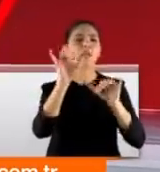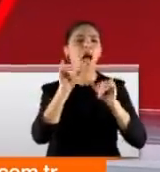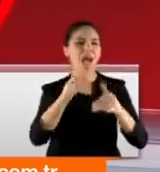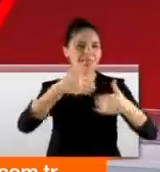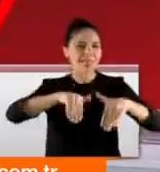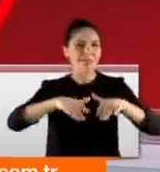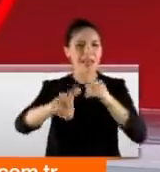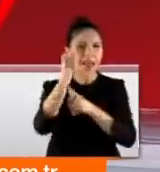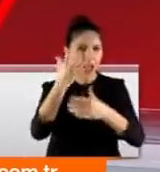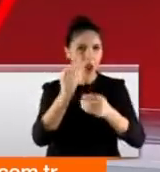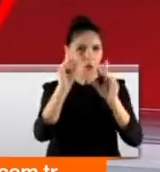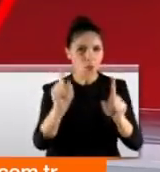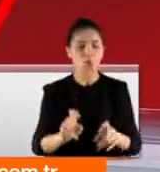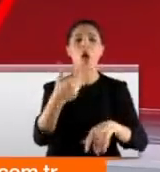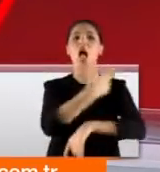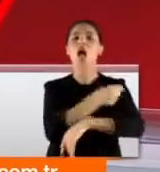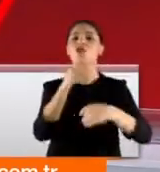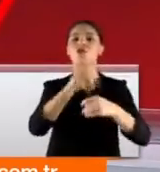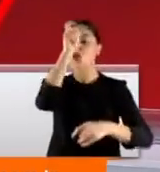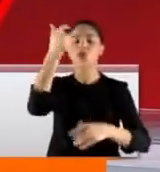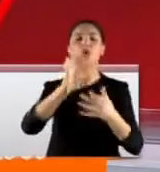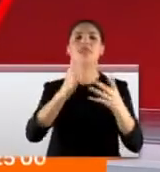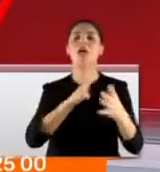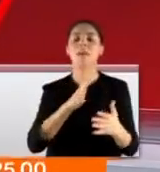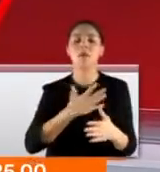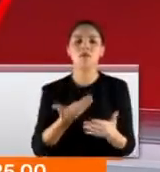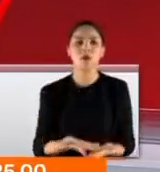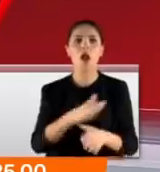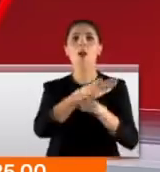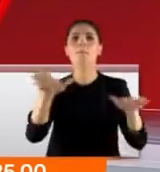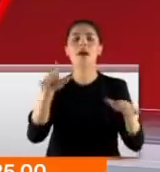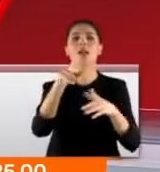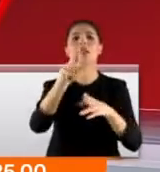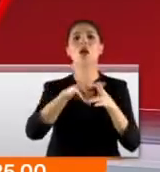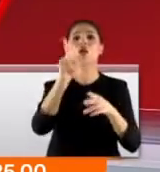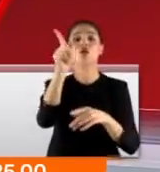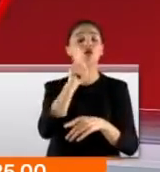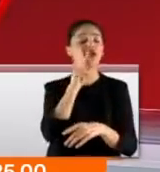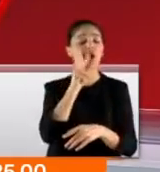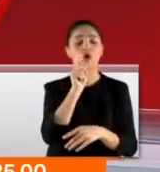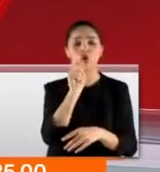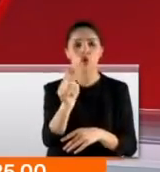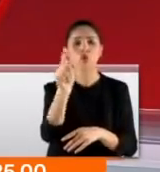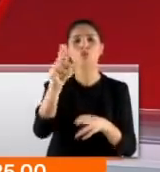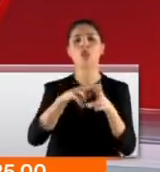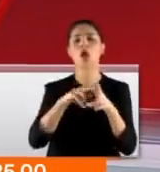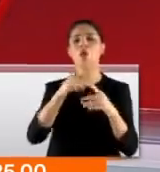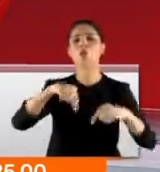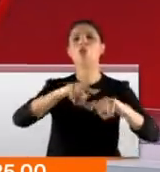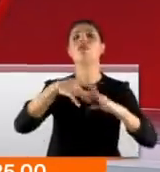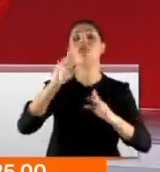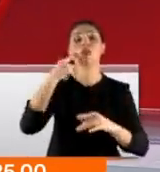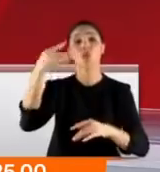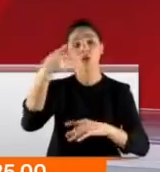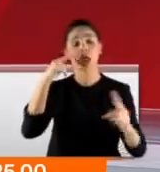Ve tabii aşıda Türkiye hangi aşamaya geçti? Hepsi masada. Son söz kurulun değil biliyorsunuz. Tavsiye ediyor. Cumhurbaşkanı Erdoğan'la